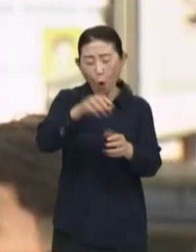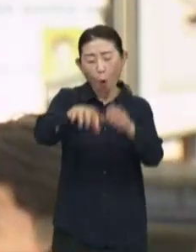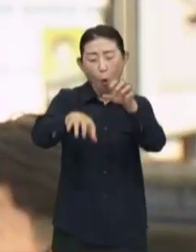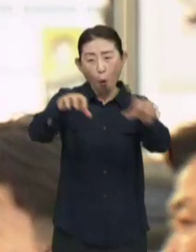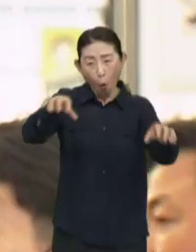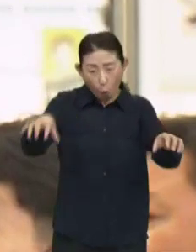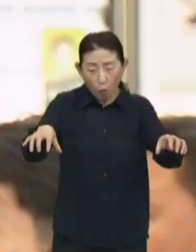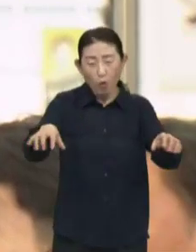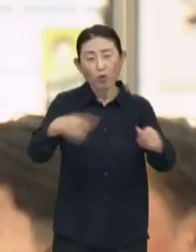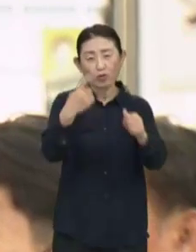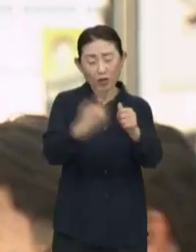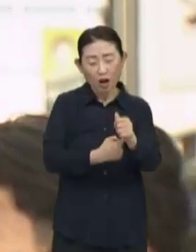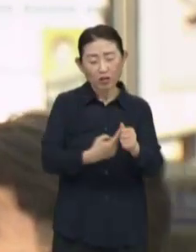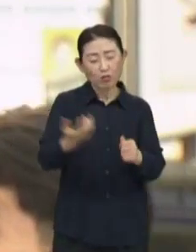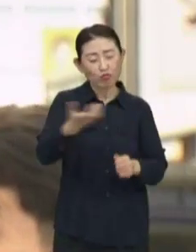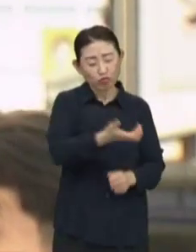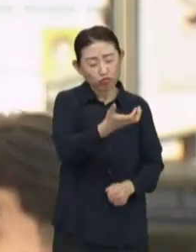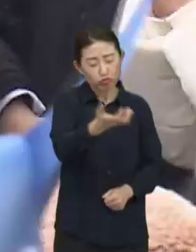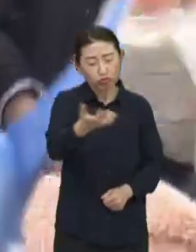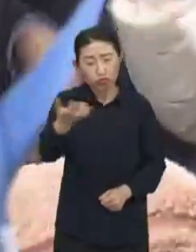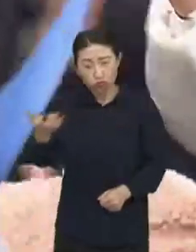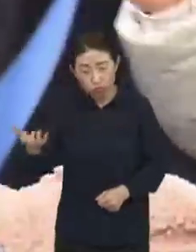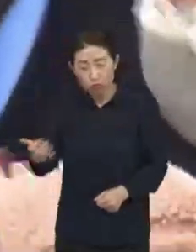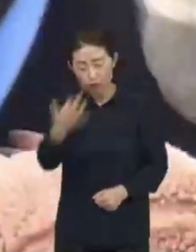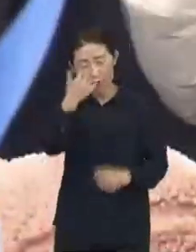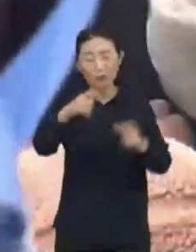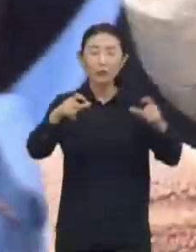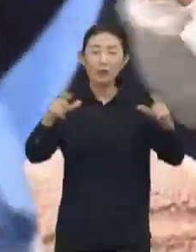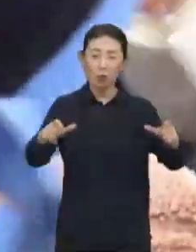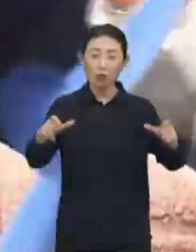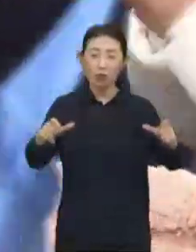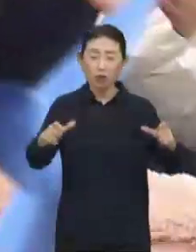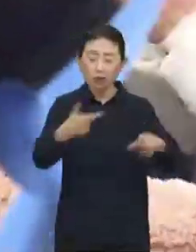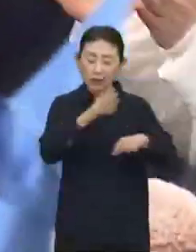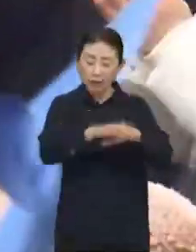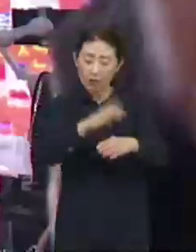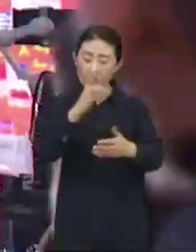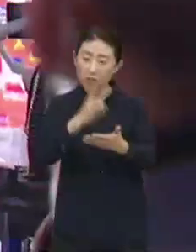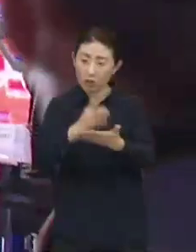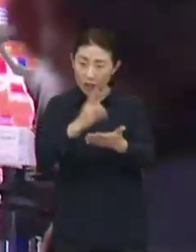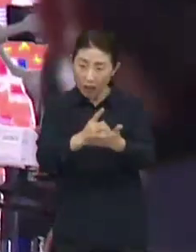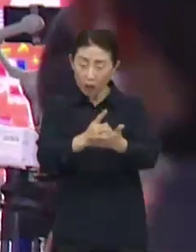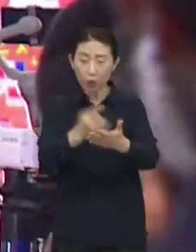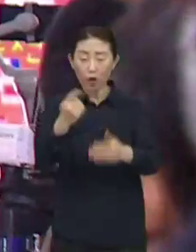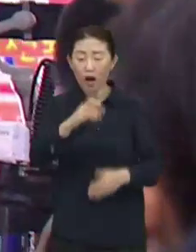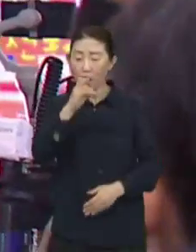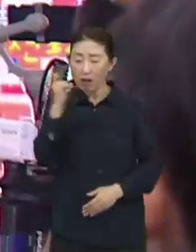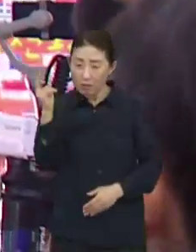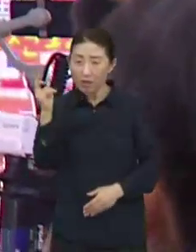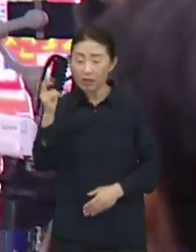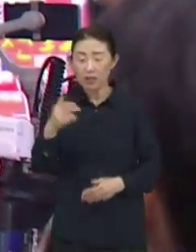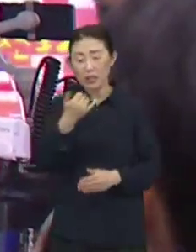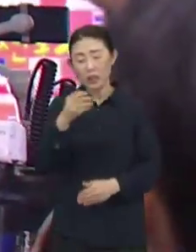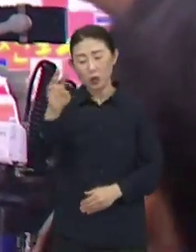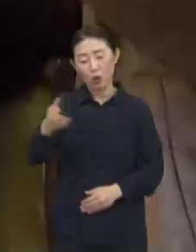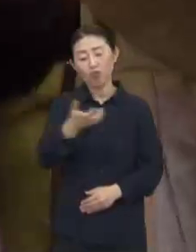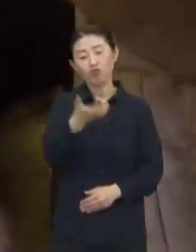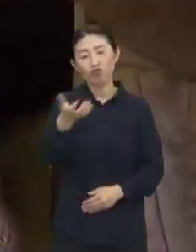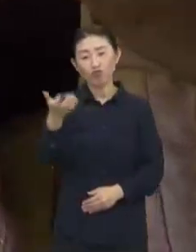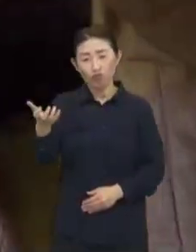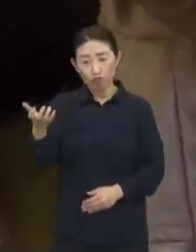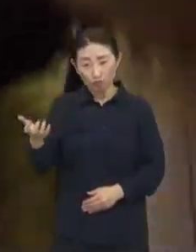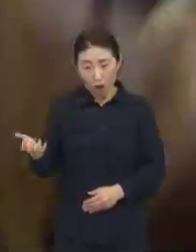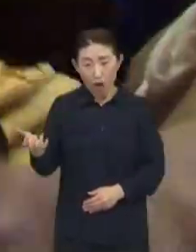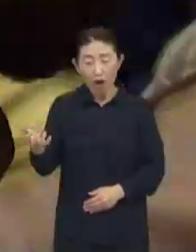낙동강벨트를 경부선을 따라 움직이면서 금강벨트인 충청권은 대전, 천안 노선에 아산 혹은 세종을 경유해